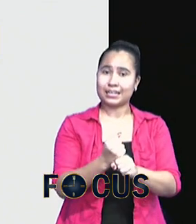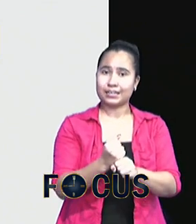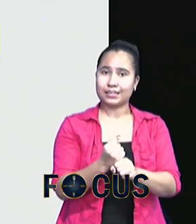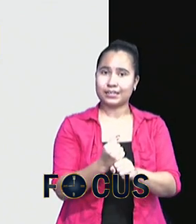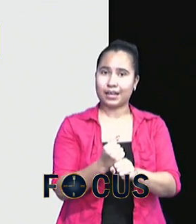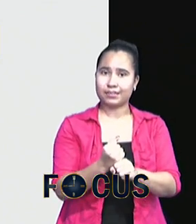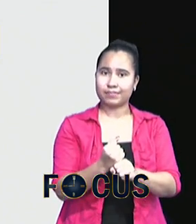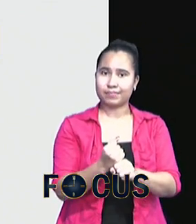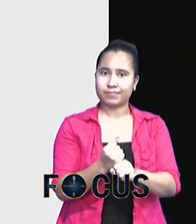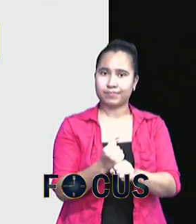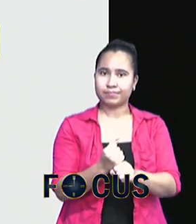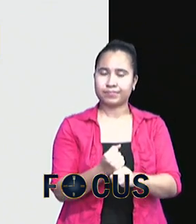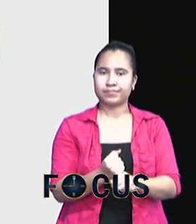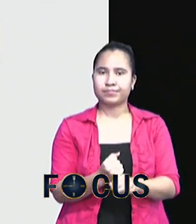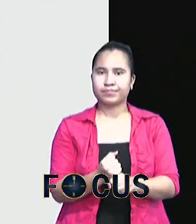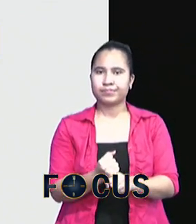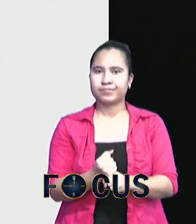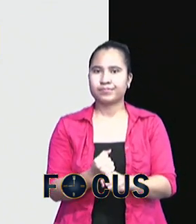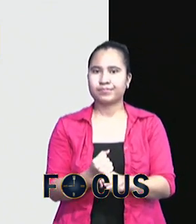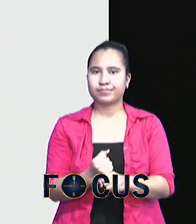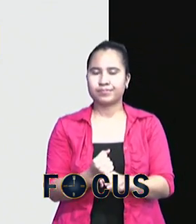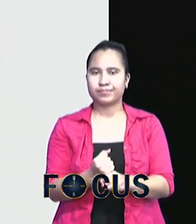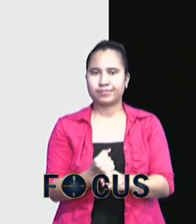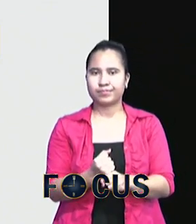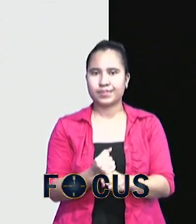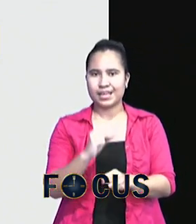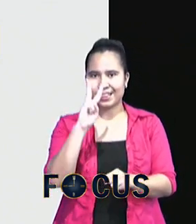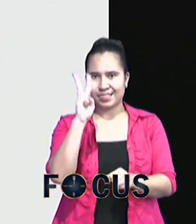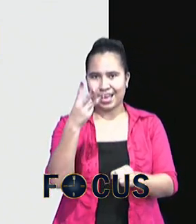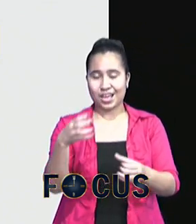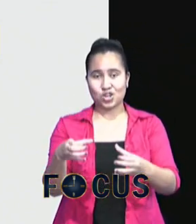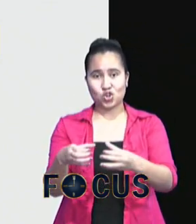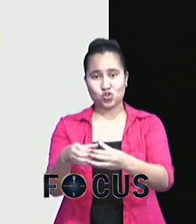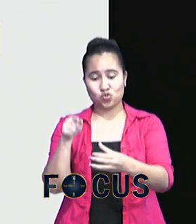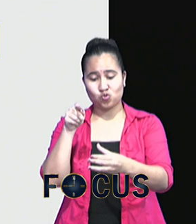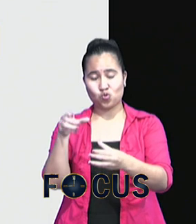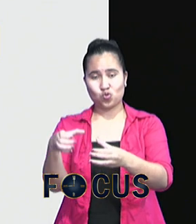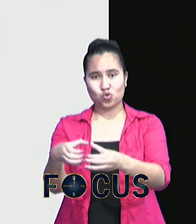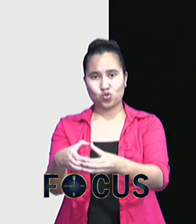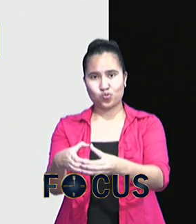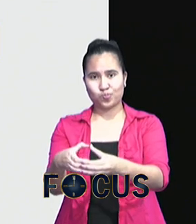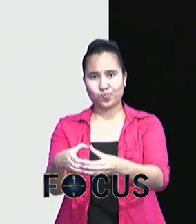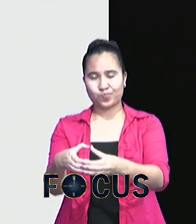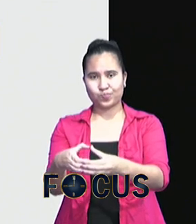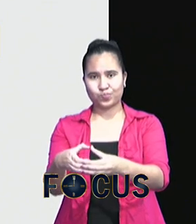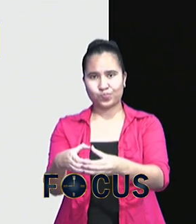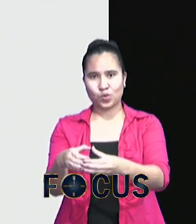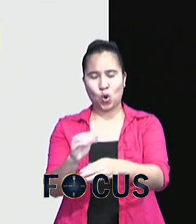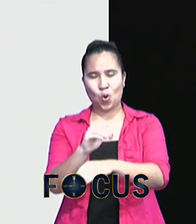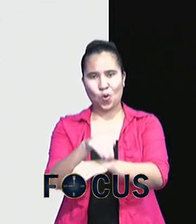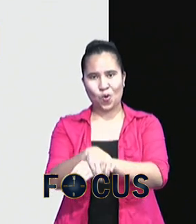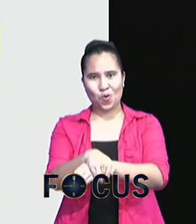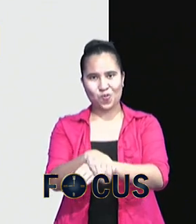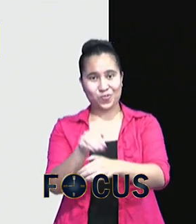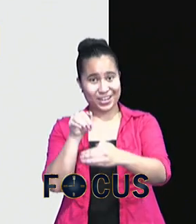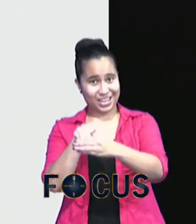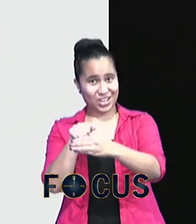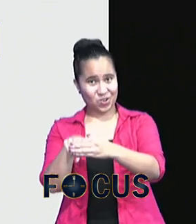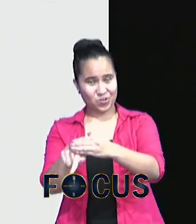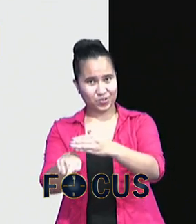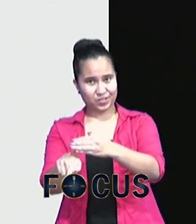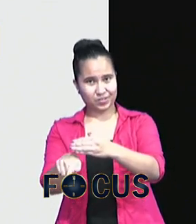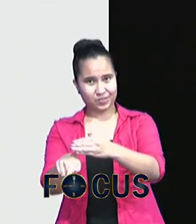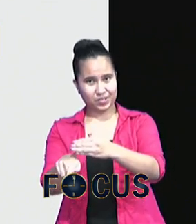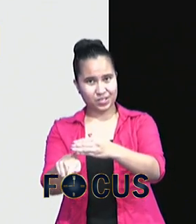uitvoeren. De derde doelgroep, met betrekking tot inhoud, waren